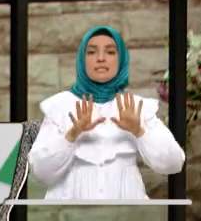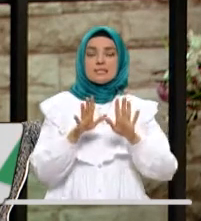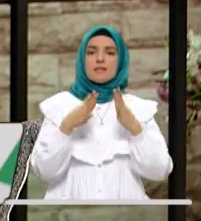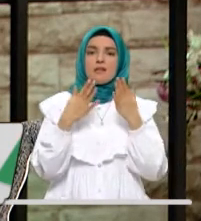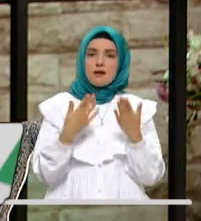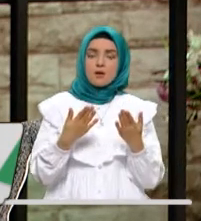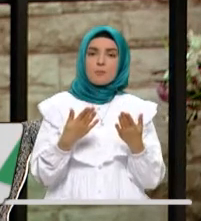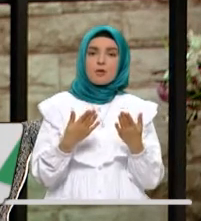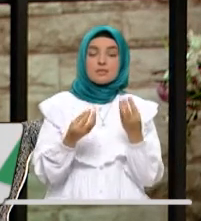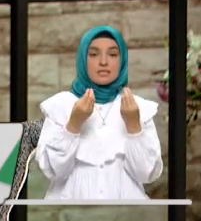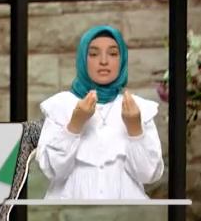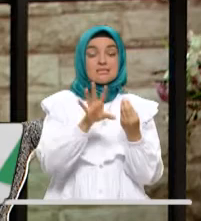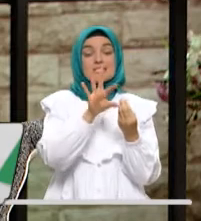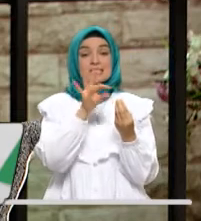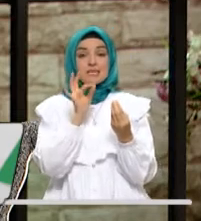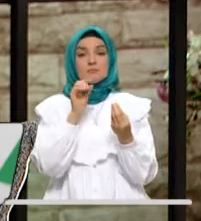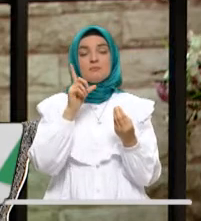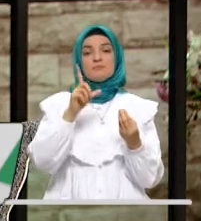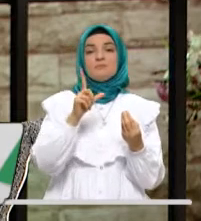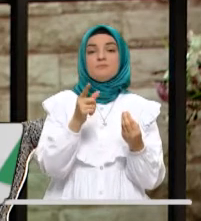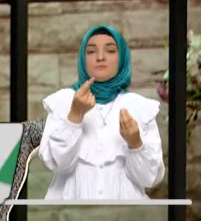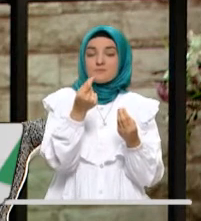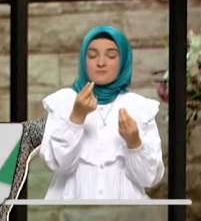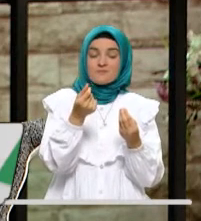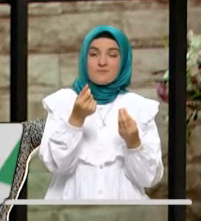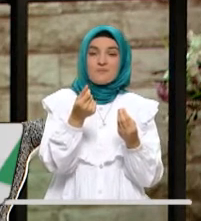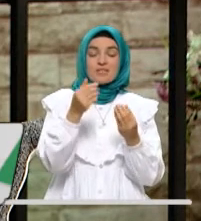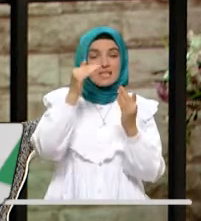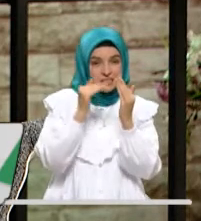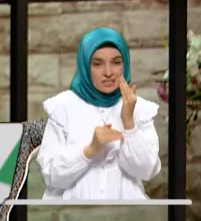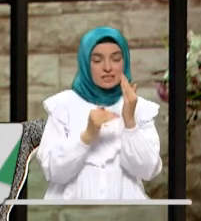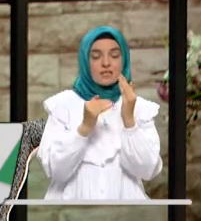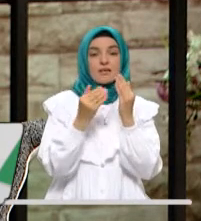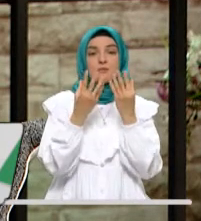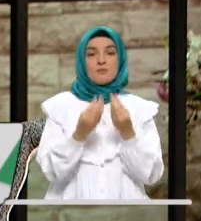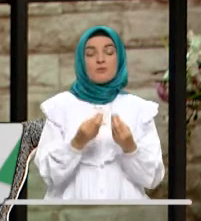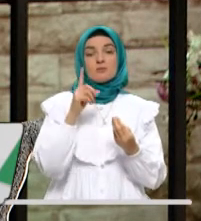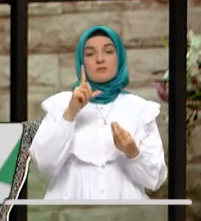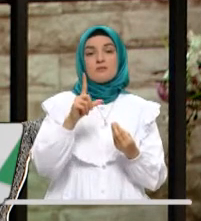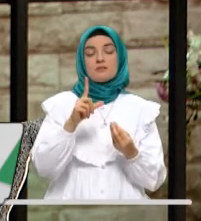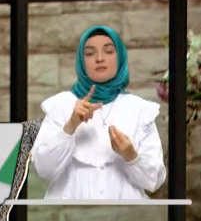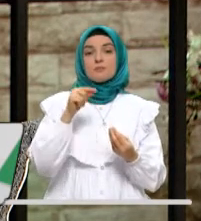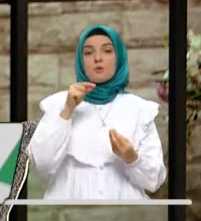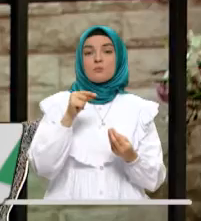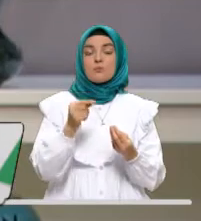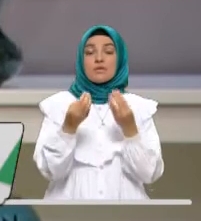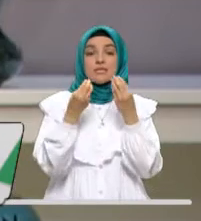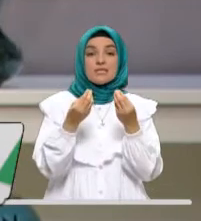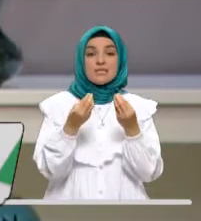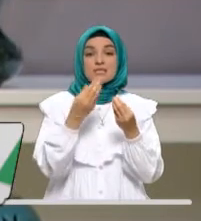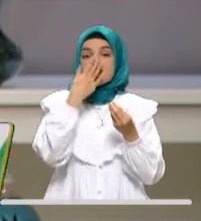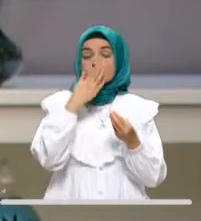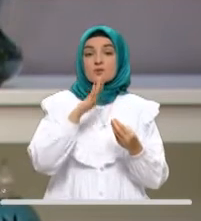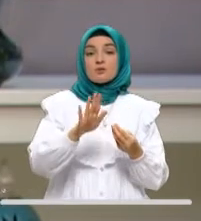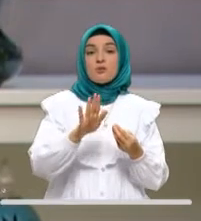daha iyisini seçmemiz lazım. Daha az muhatap olmak lazım. Bu şekilde daha iyisini, daha doğalını